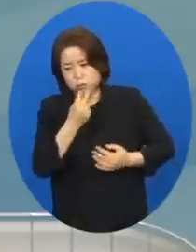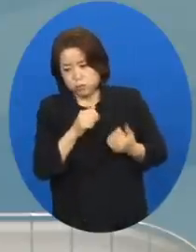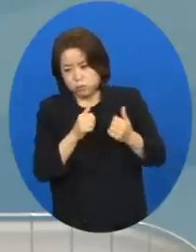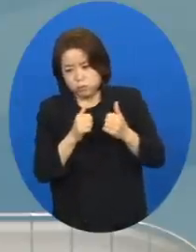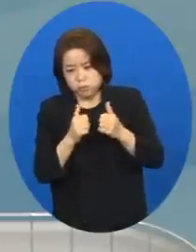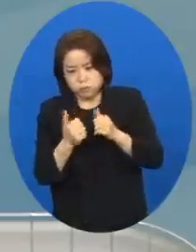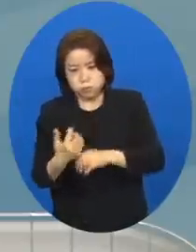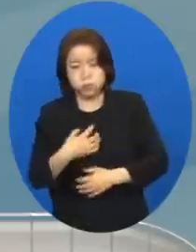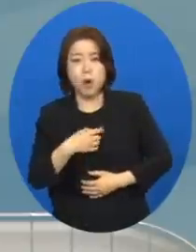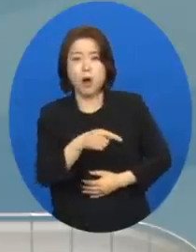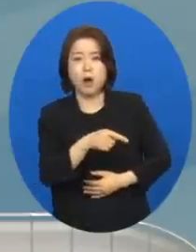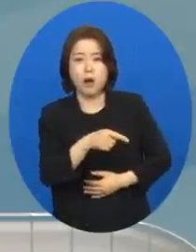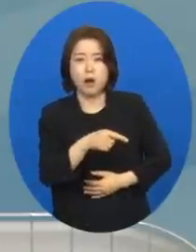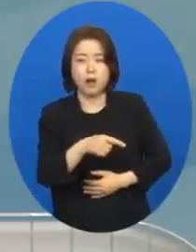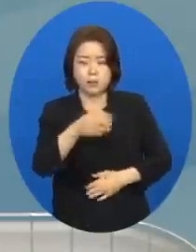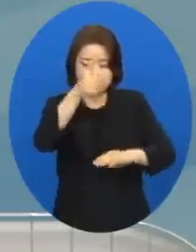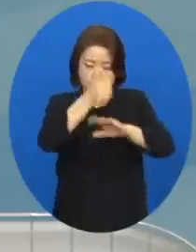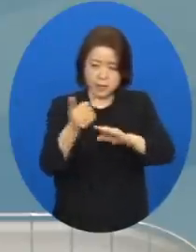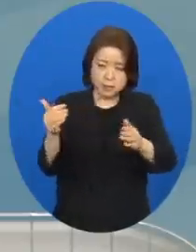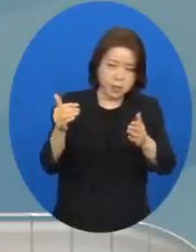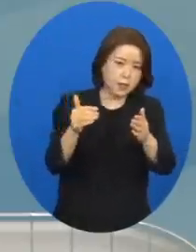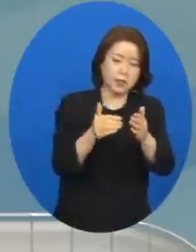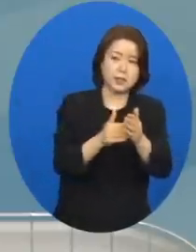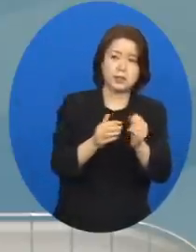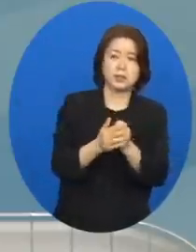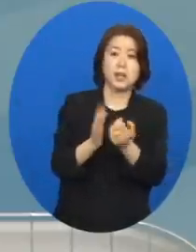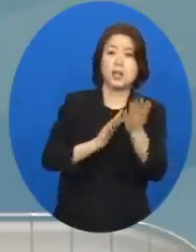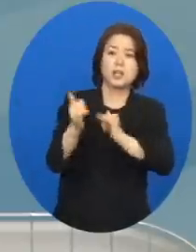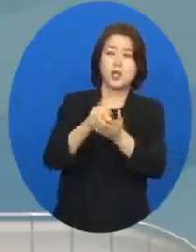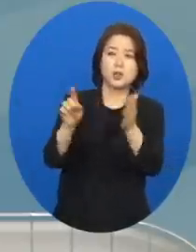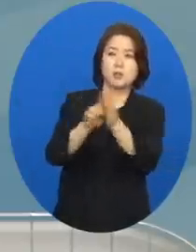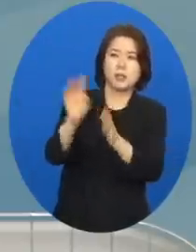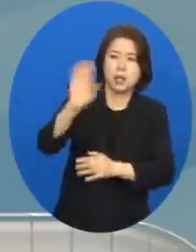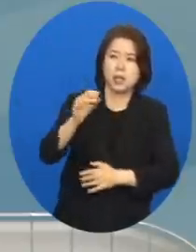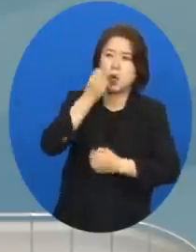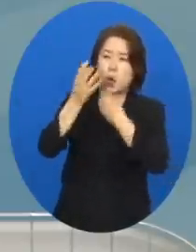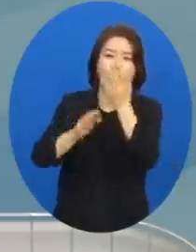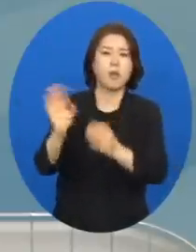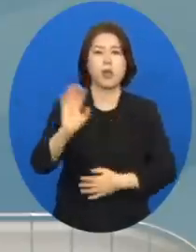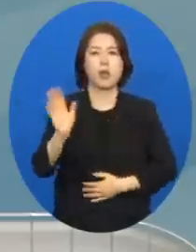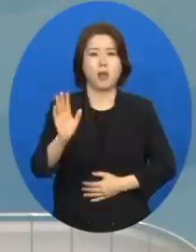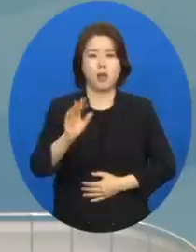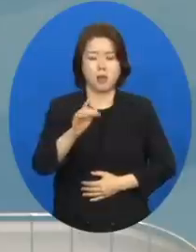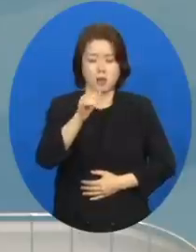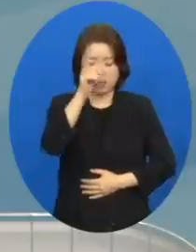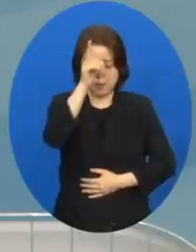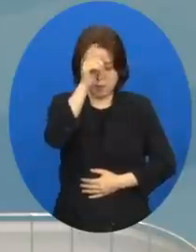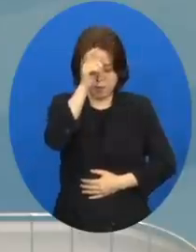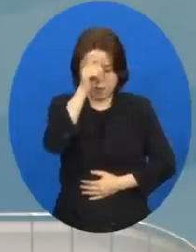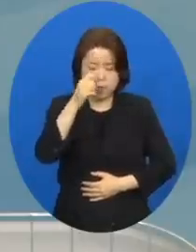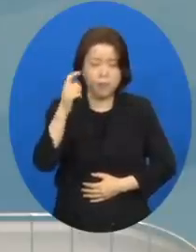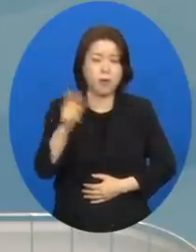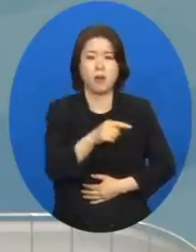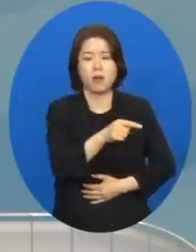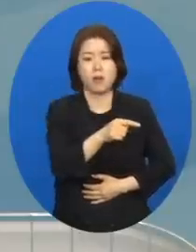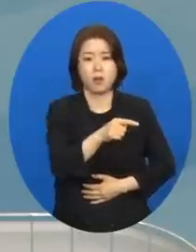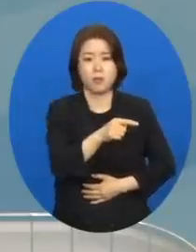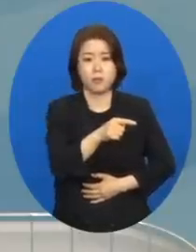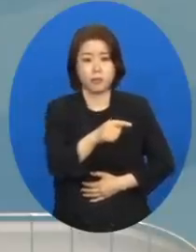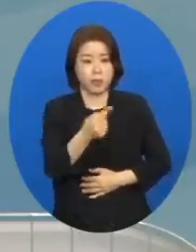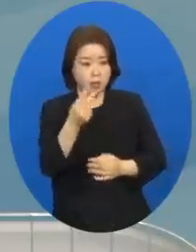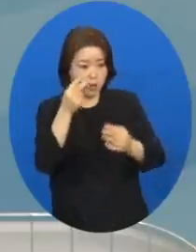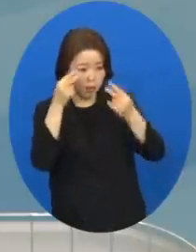끝까지 예수를 안 믿겠다고 말을 안 하는 겁니다. 근데 그 모습을 지켜보던 할아버지,